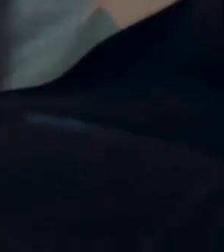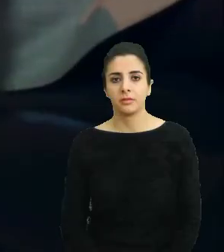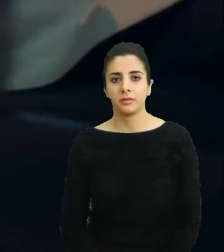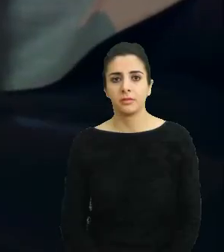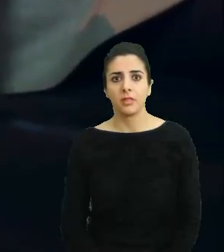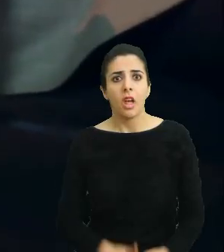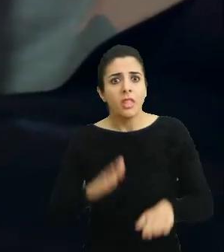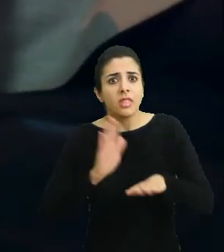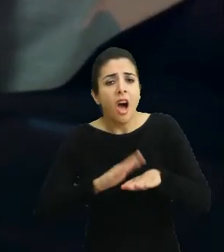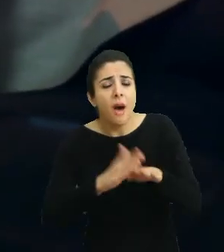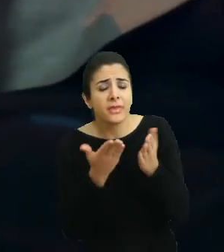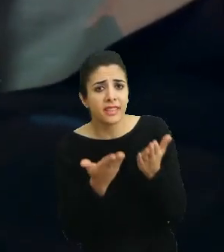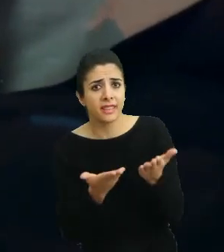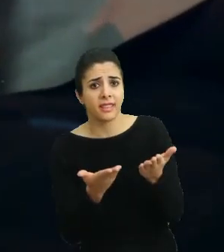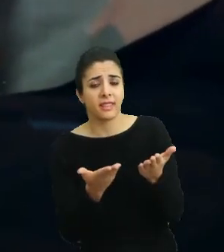Ne yaptın